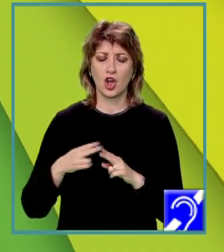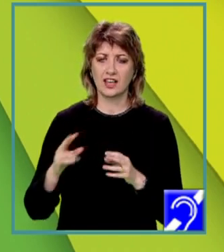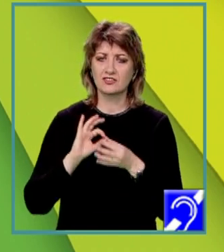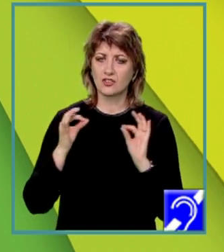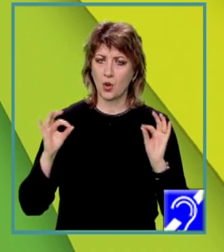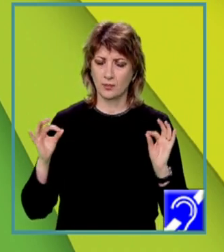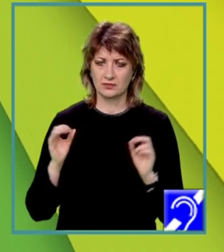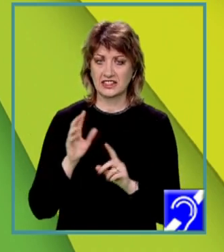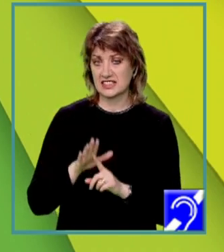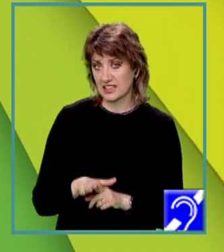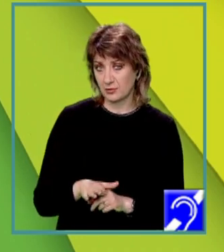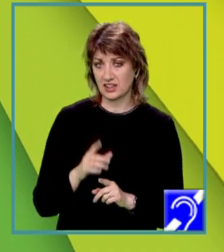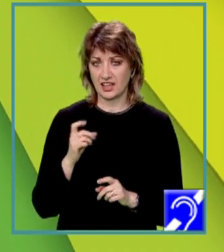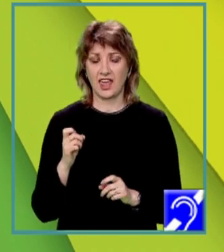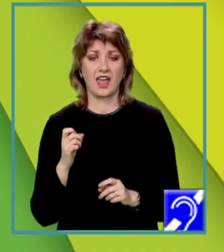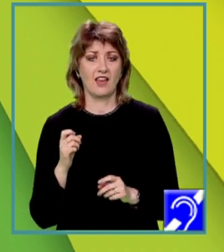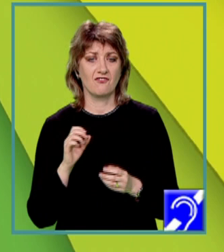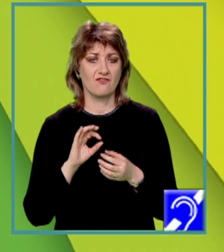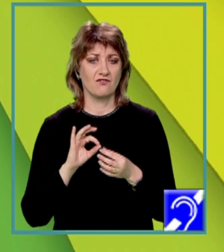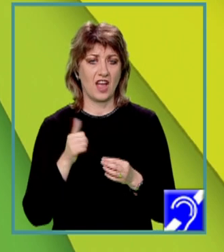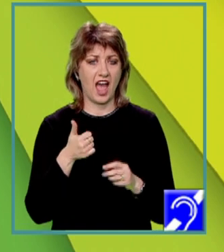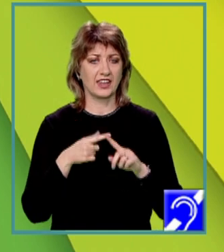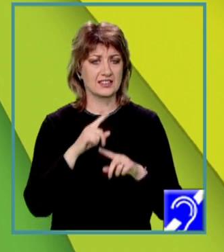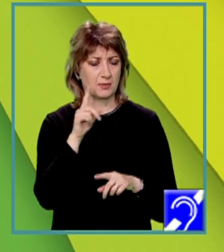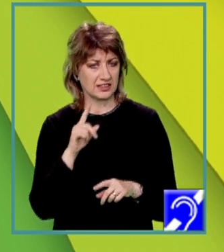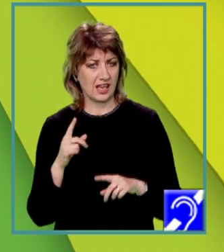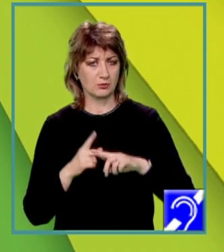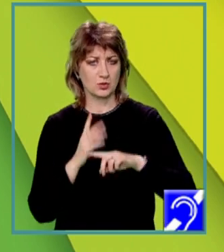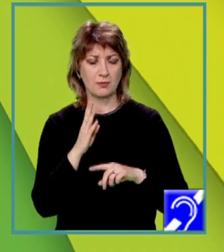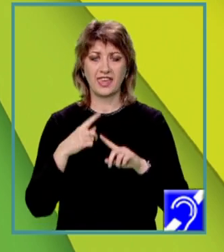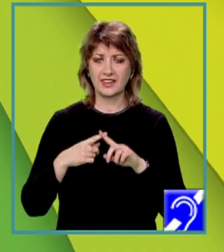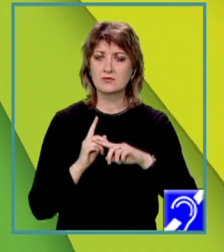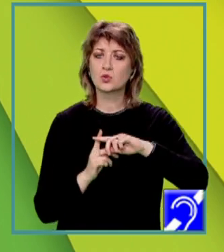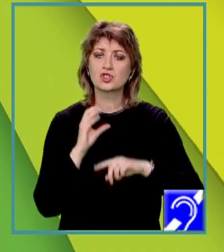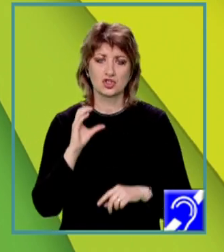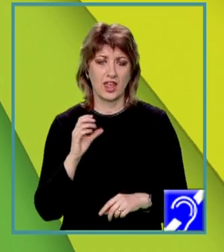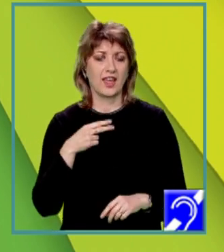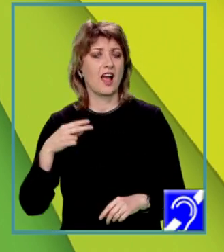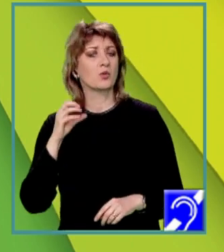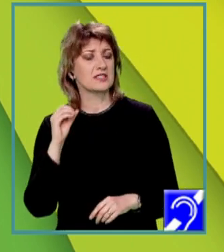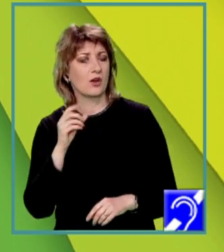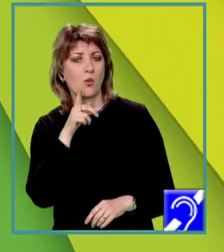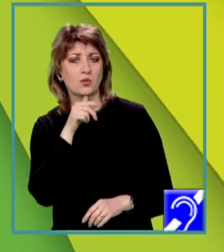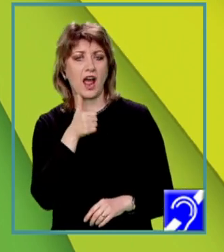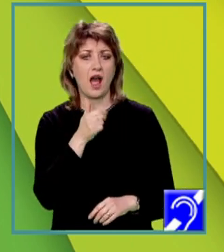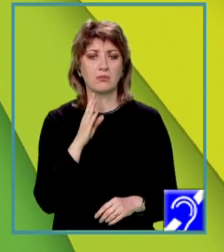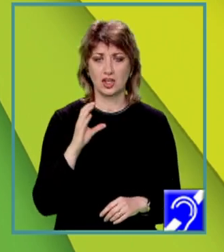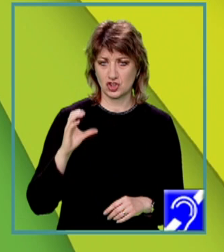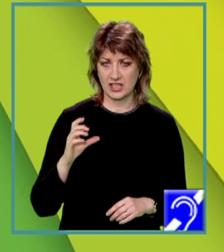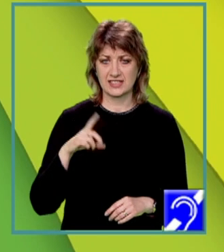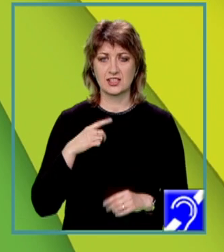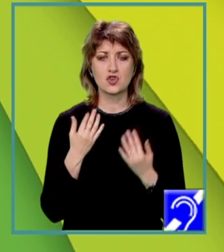discriminantul a unei ecuații de formă a x pătrat plus b x plus c egal cu zero unde a b și c sunt